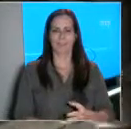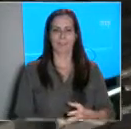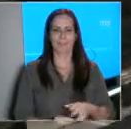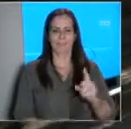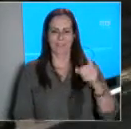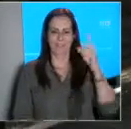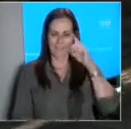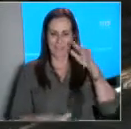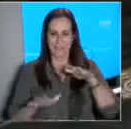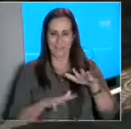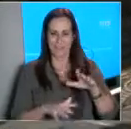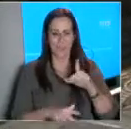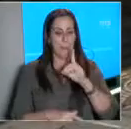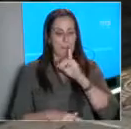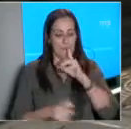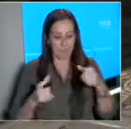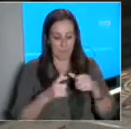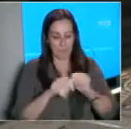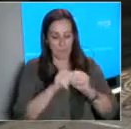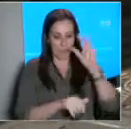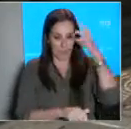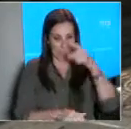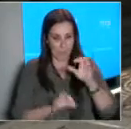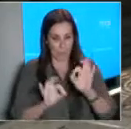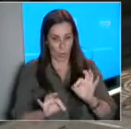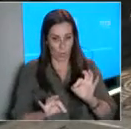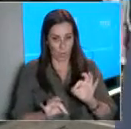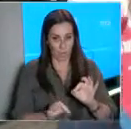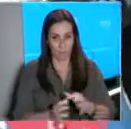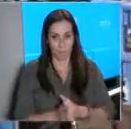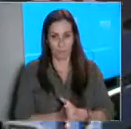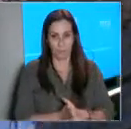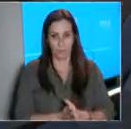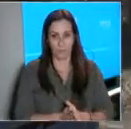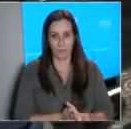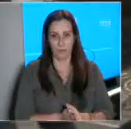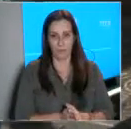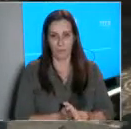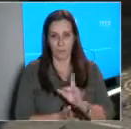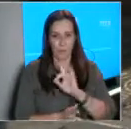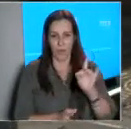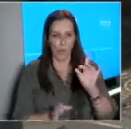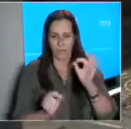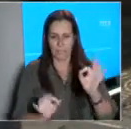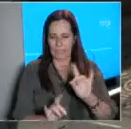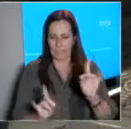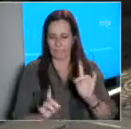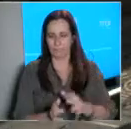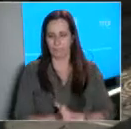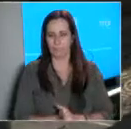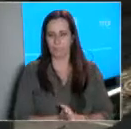אתה חושב שממשלת מיעוט בתמיכת המפלגות הערביות זה ספין או שמשהו רציני? לא, זה לא רציני.